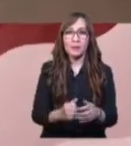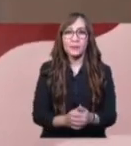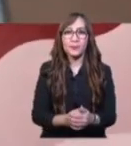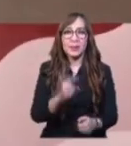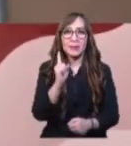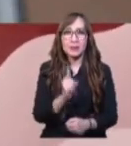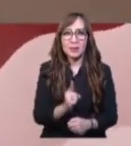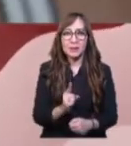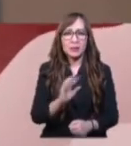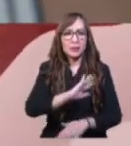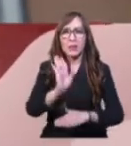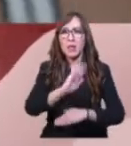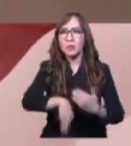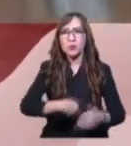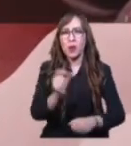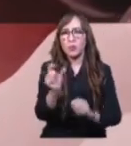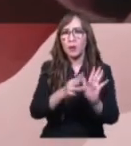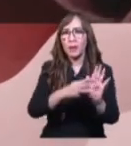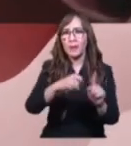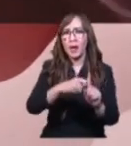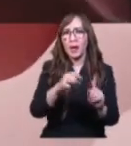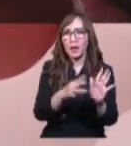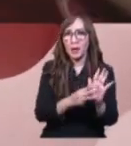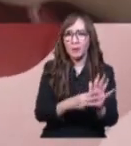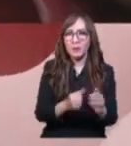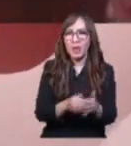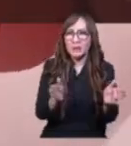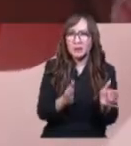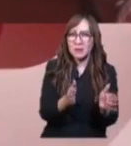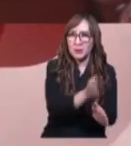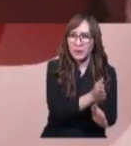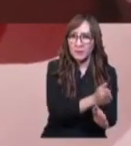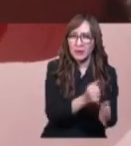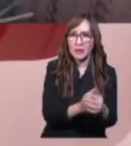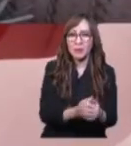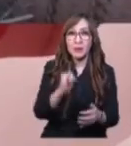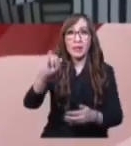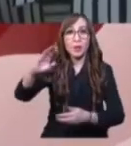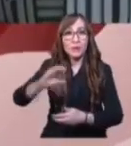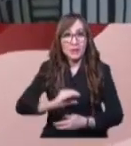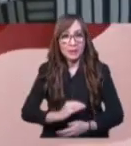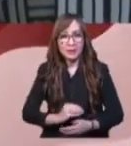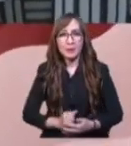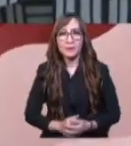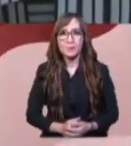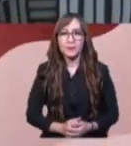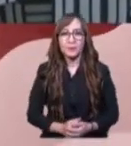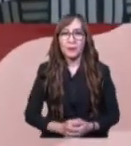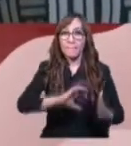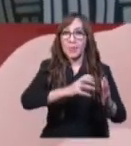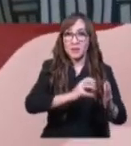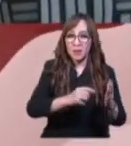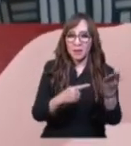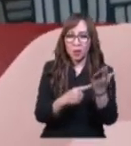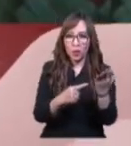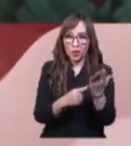itu dapat. Enggak semua UKM, ya, kecil-kecil, main di hilir, mesti investasi mesin misalnya, teknologi